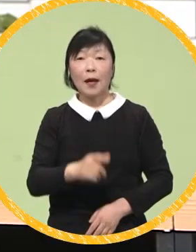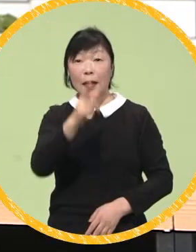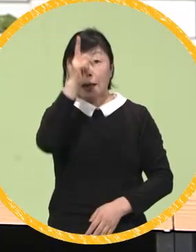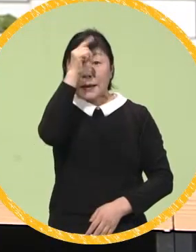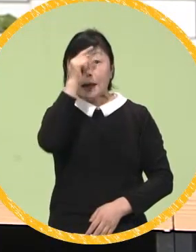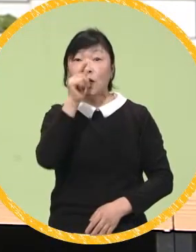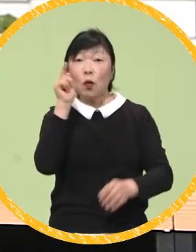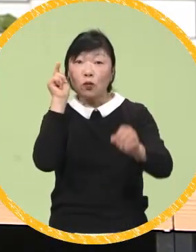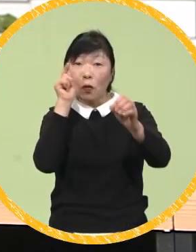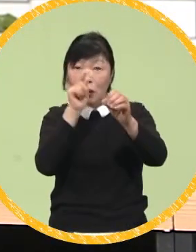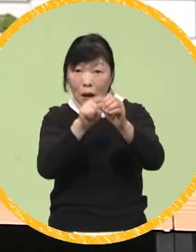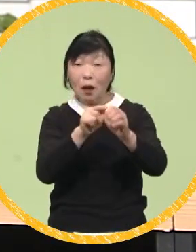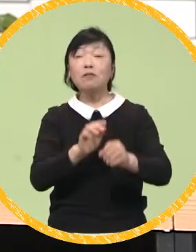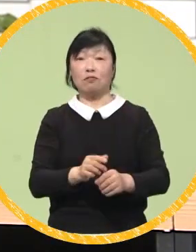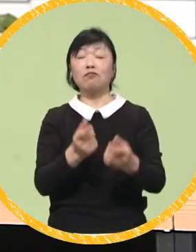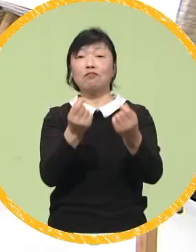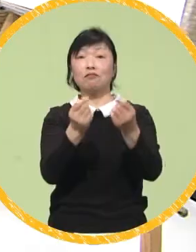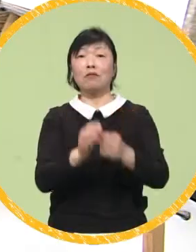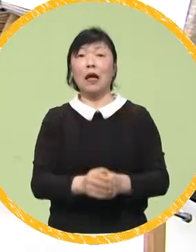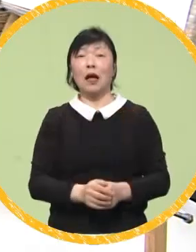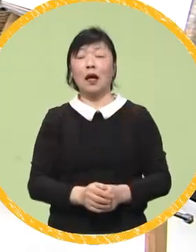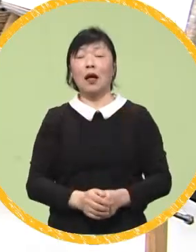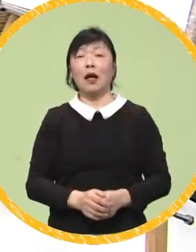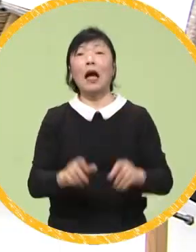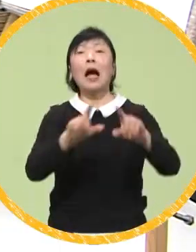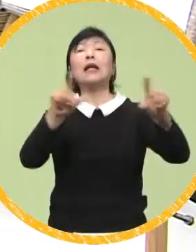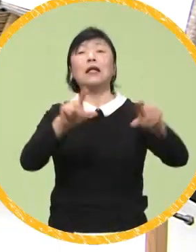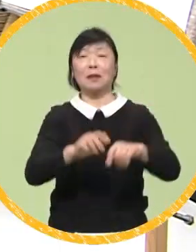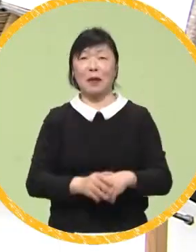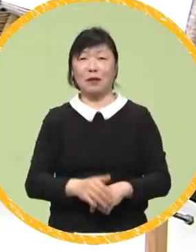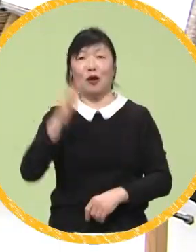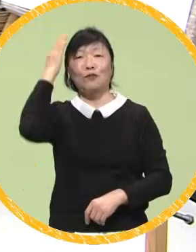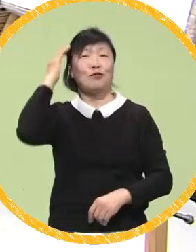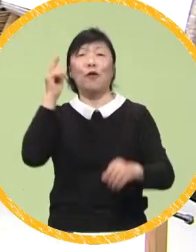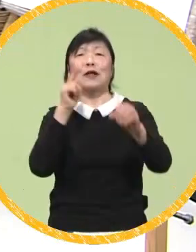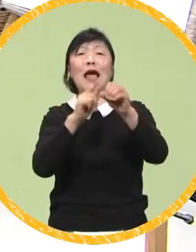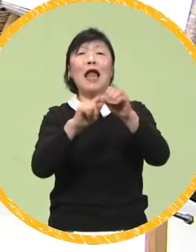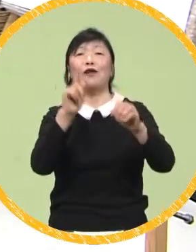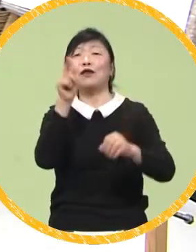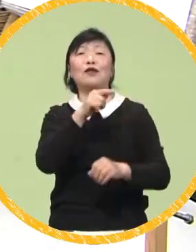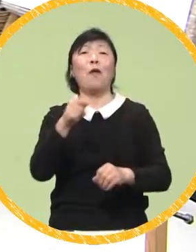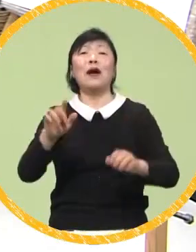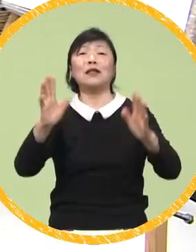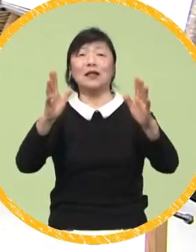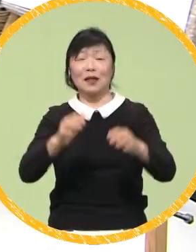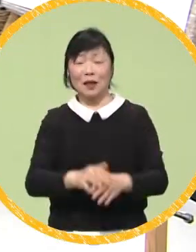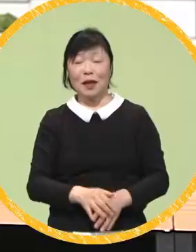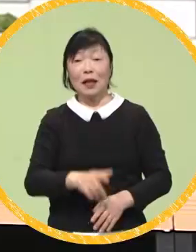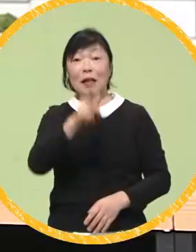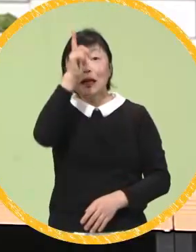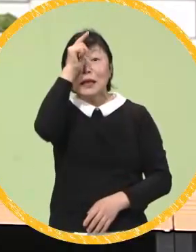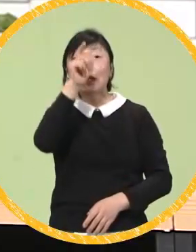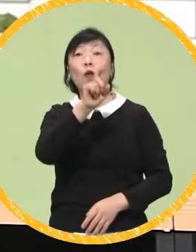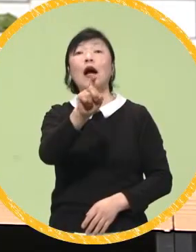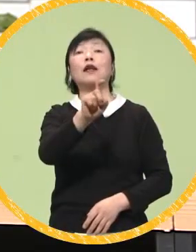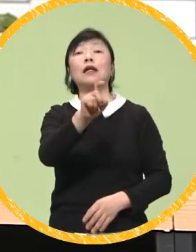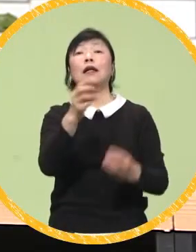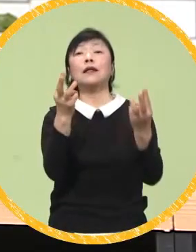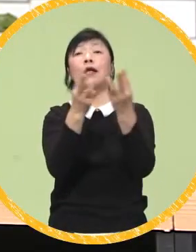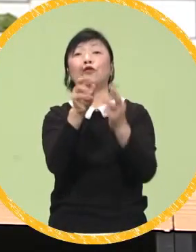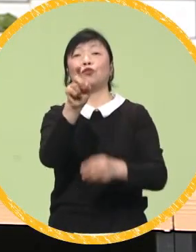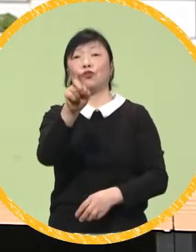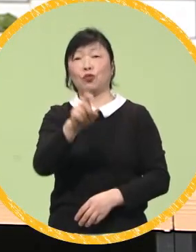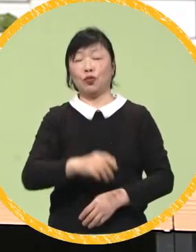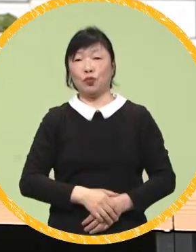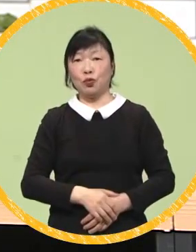所を狙ったらいいんですかそうですねあとなかなか黒いとかねぇーたくさん貼っ黄色いところが間違って何ですかねそれ